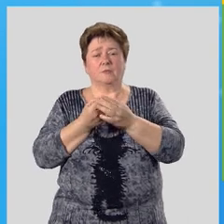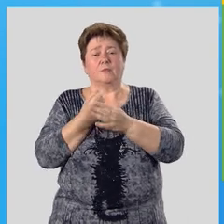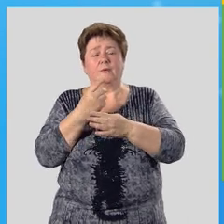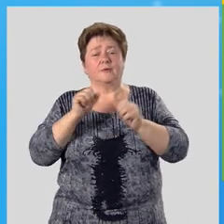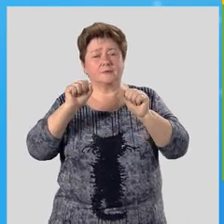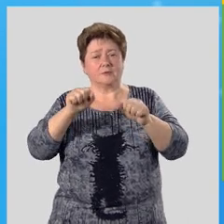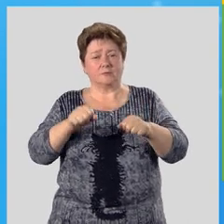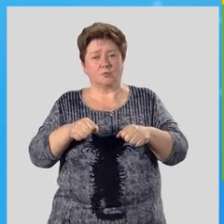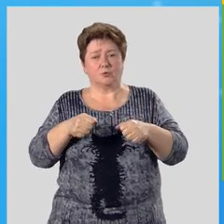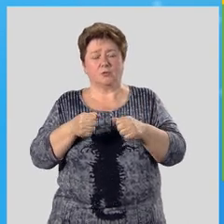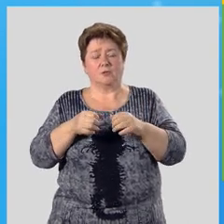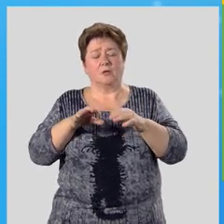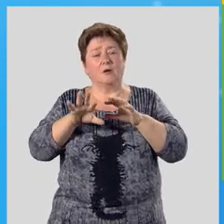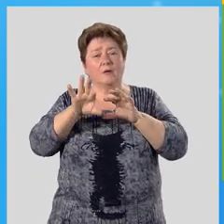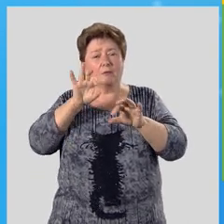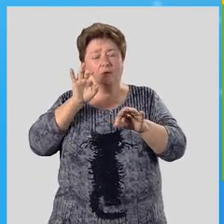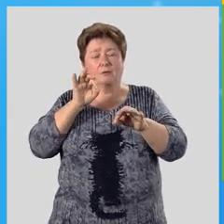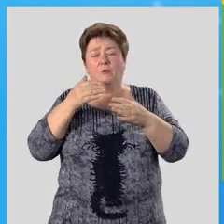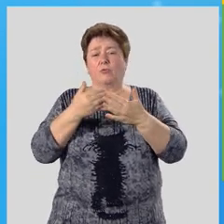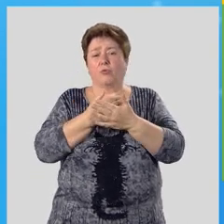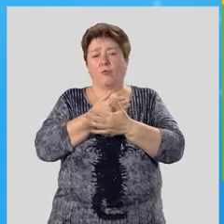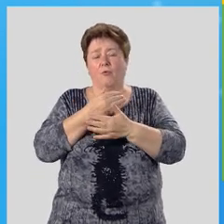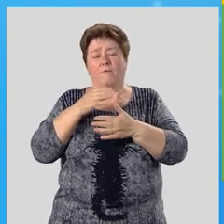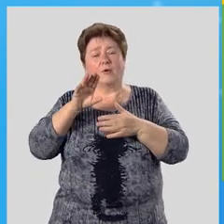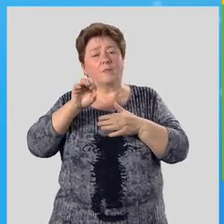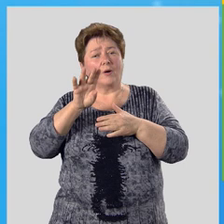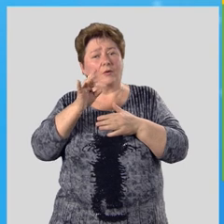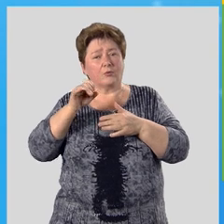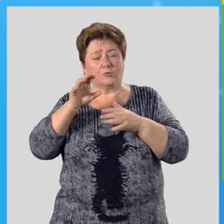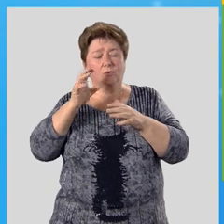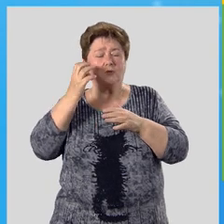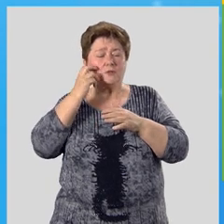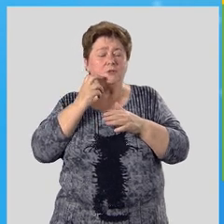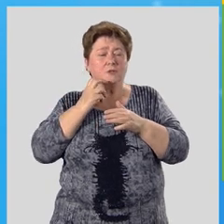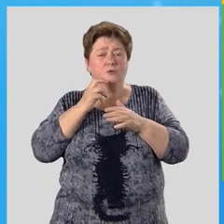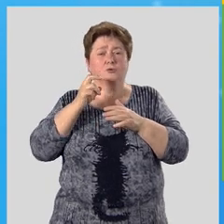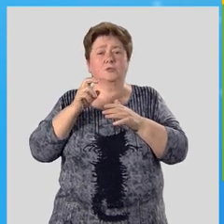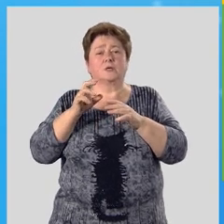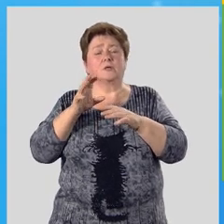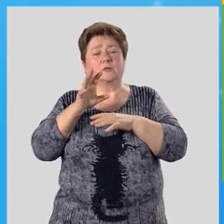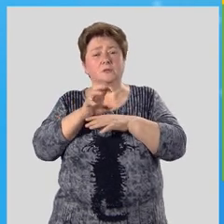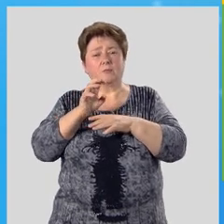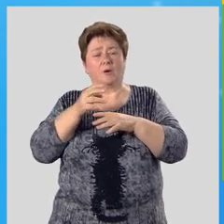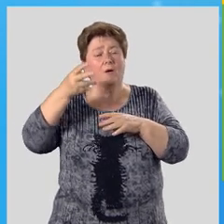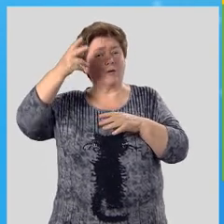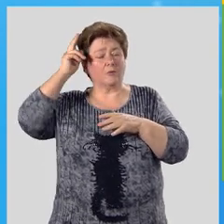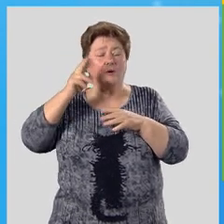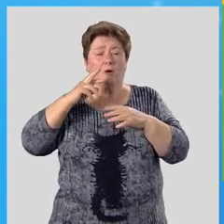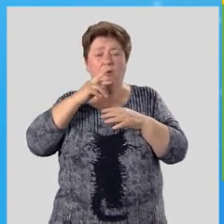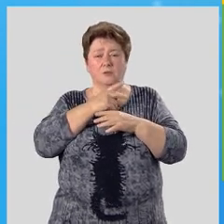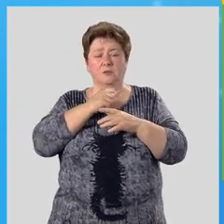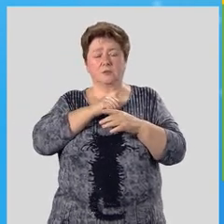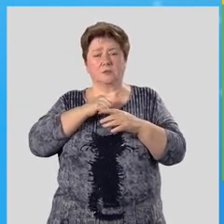появилась возможность выведения новых пород собак, кошек, кроликов. Ошибки